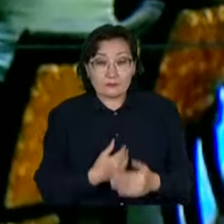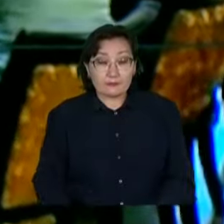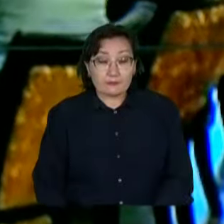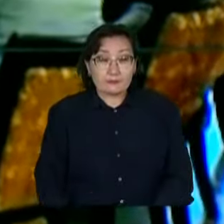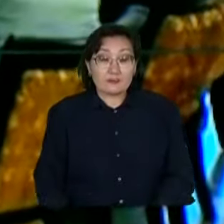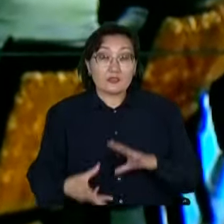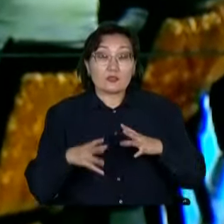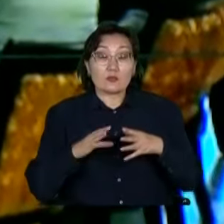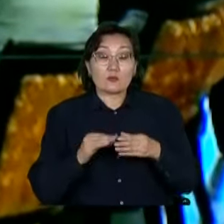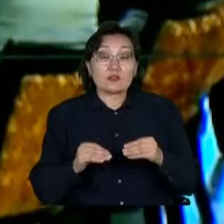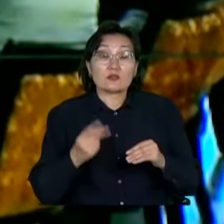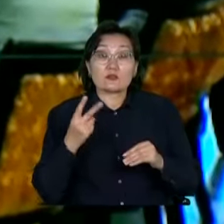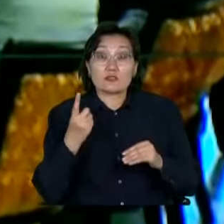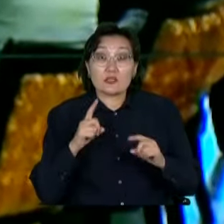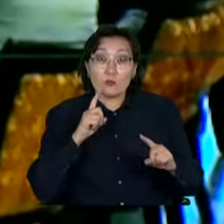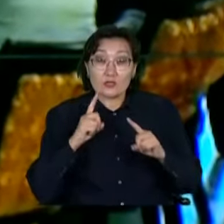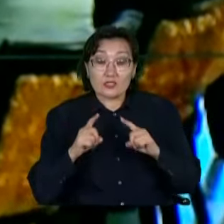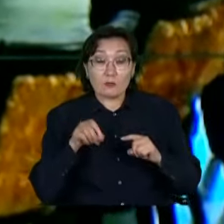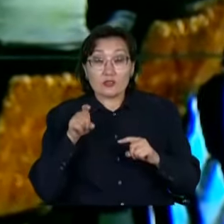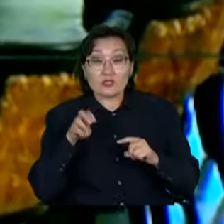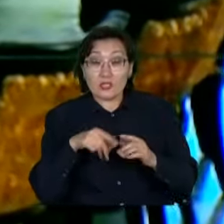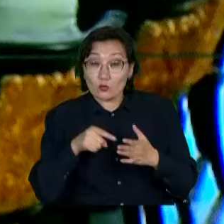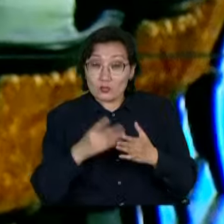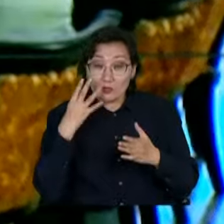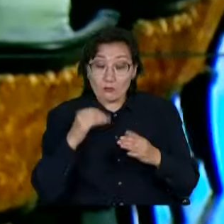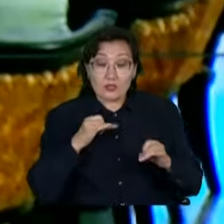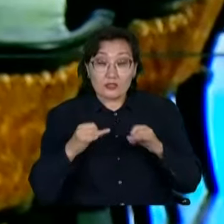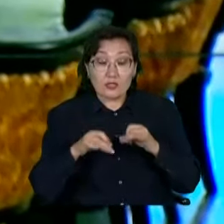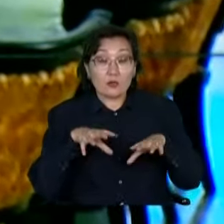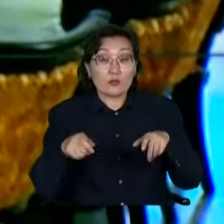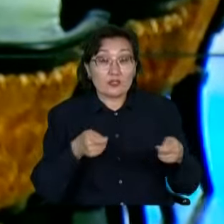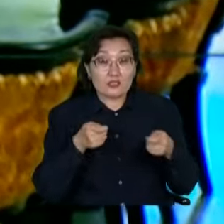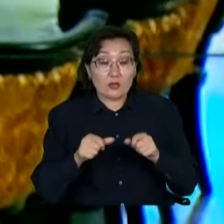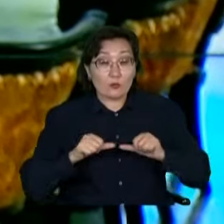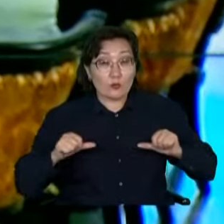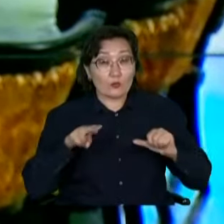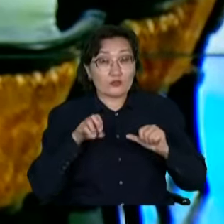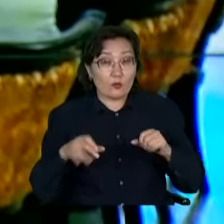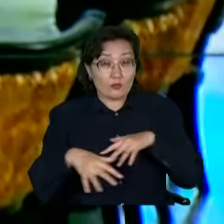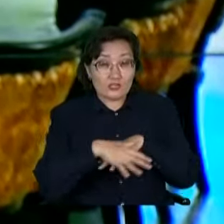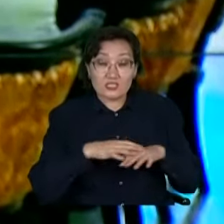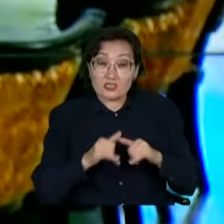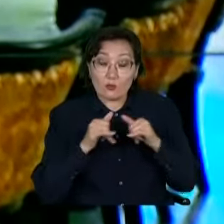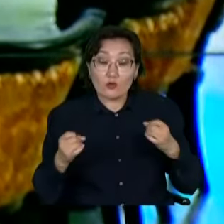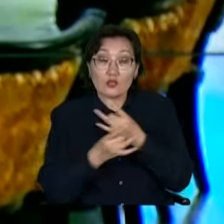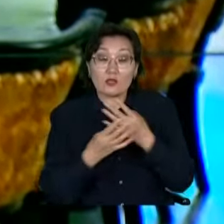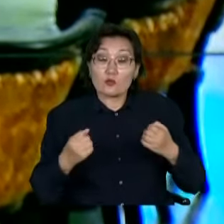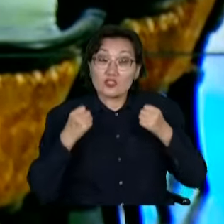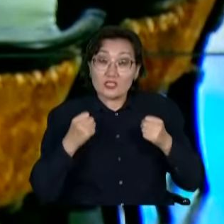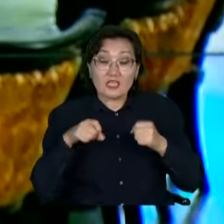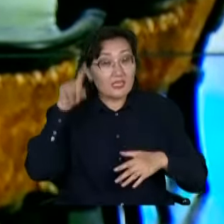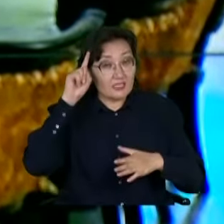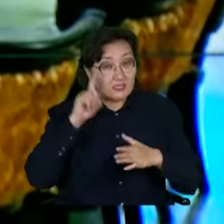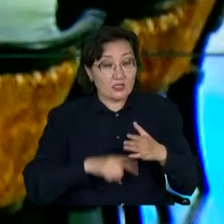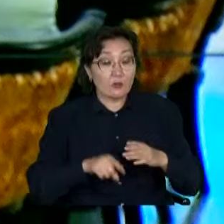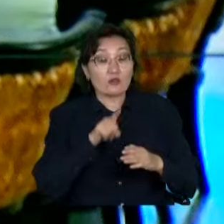Об итогах дня очередной 21-й сессии Маслихата города Алматы мы говорили с председателем комиссии по общественному развитию, культуре, спорту, религии